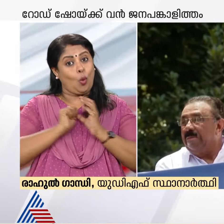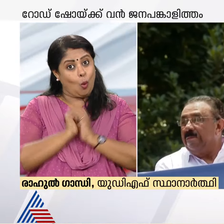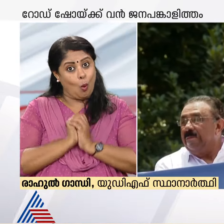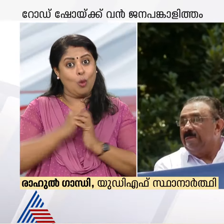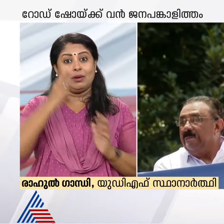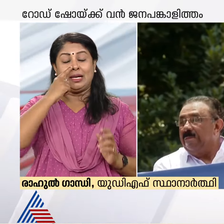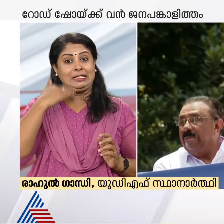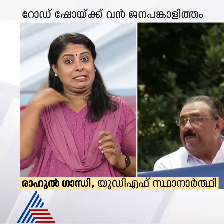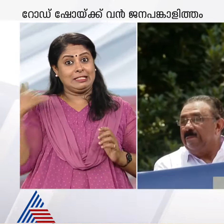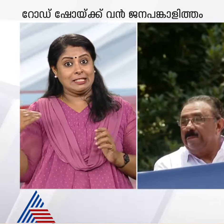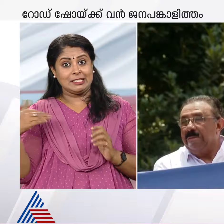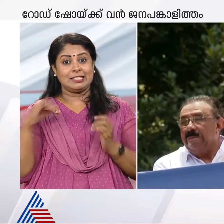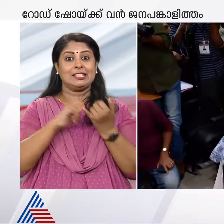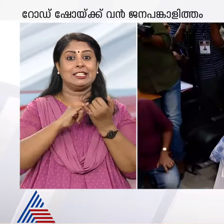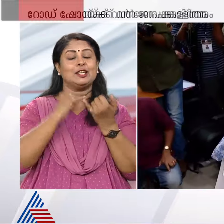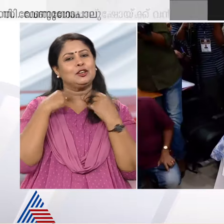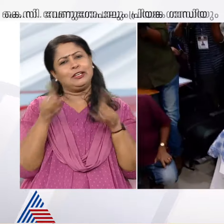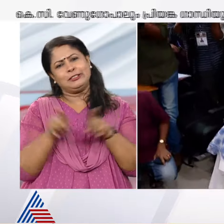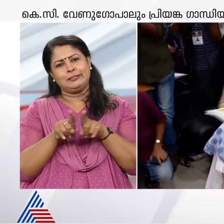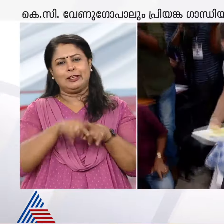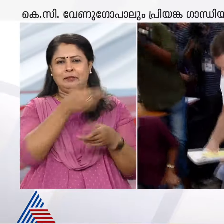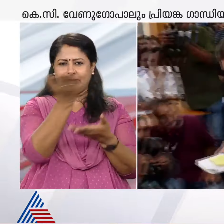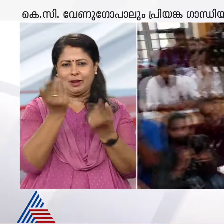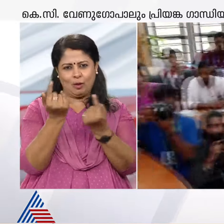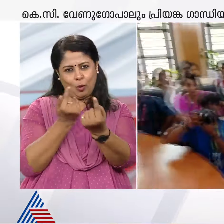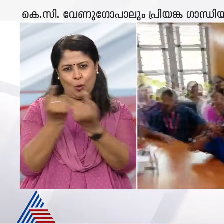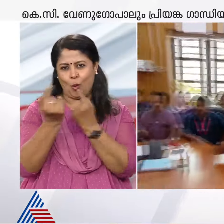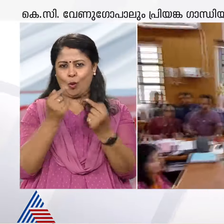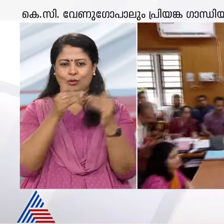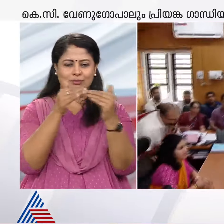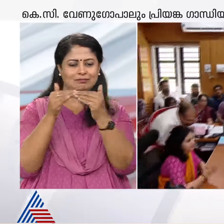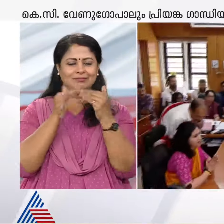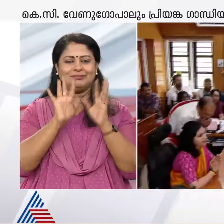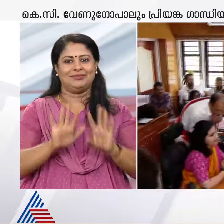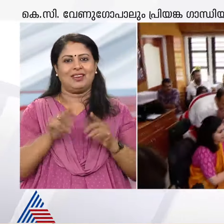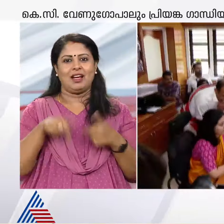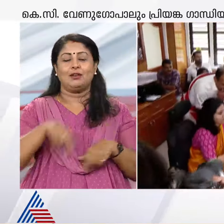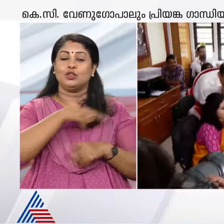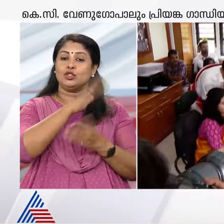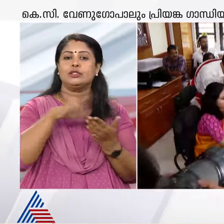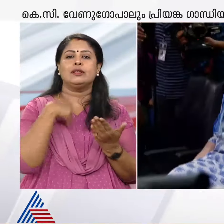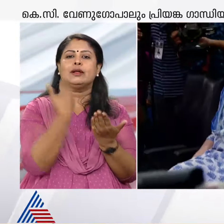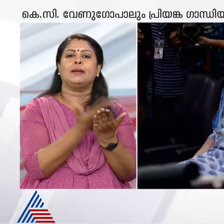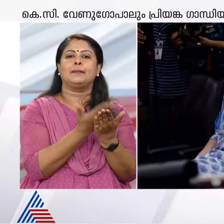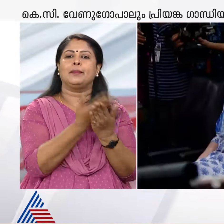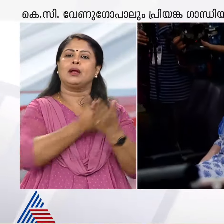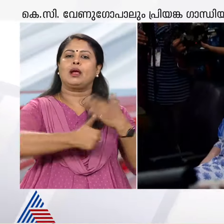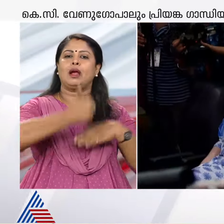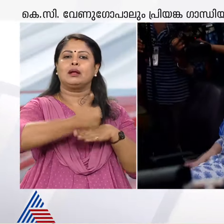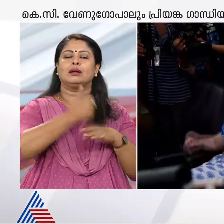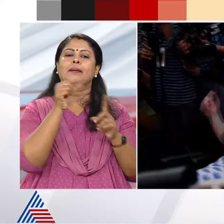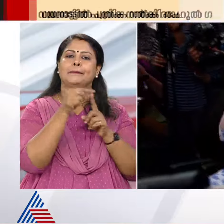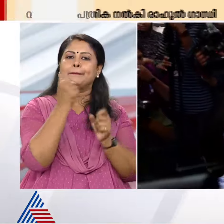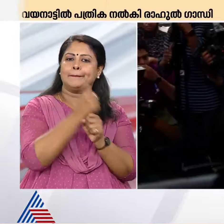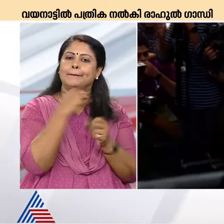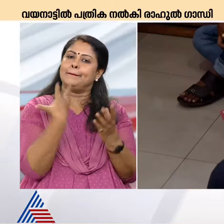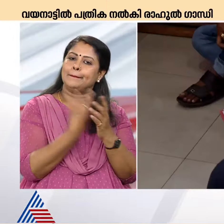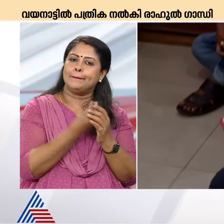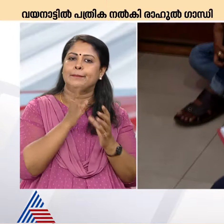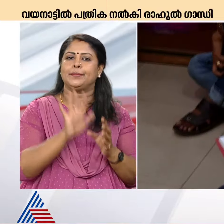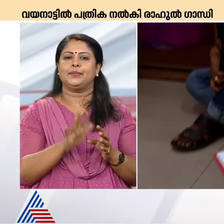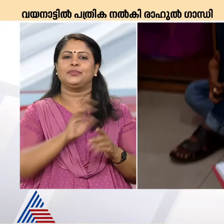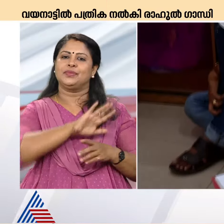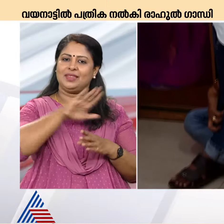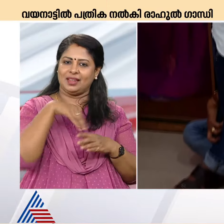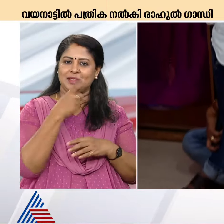സിസ്റ്റർ പ്രിയങ്ക ഓവർ ഹിയർ. പിന്നീട് കലക്ടറേറ്റിലെത്തി കലക്ടർ രേണുരാജു മുമ്പാകെ രാഹുൽ പത്രിക നൽകി. പ്രിയങ്ക ഗാന്ധിയും കൂടെ ഉണ്ടായിരുന്നു.